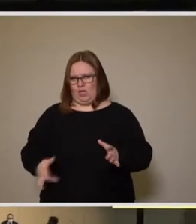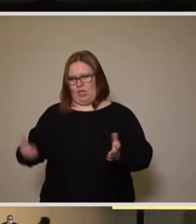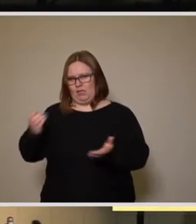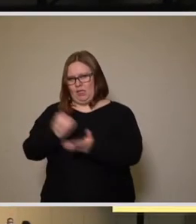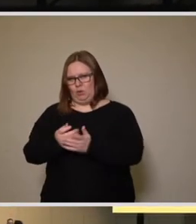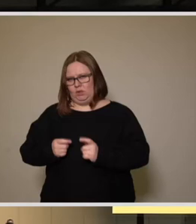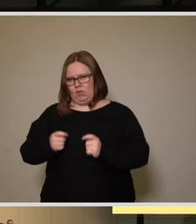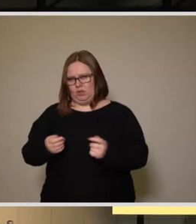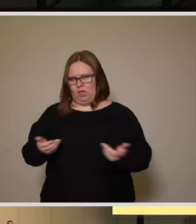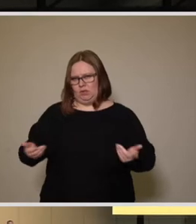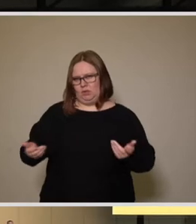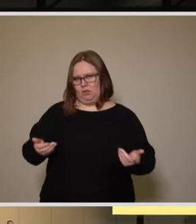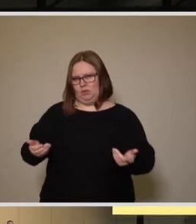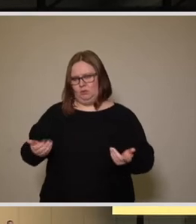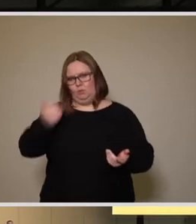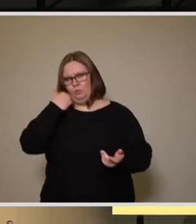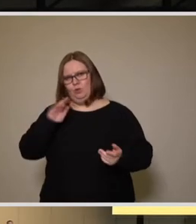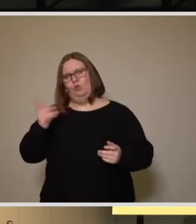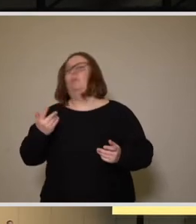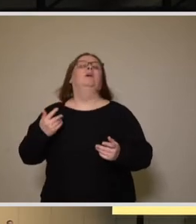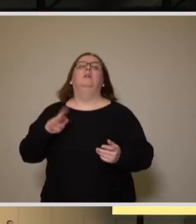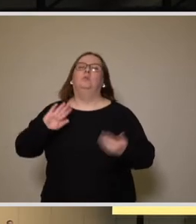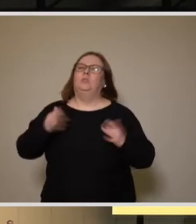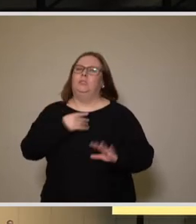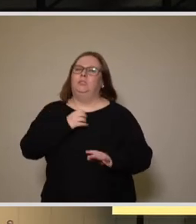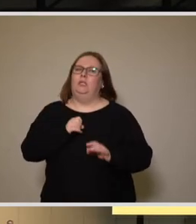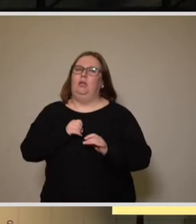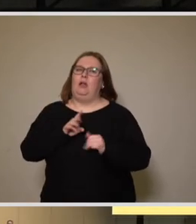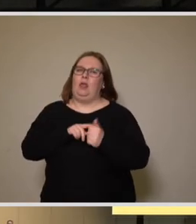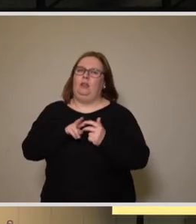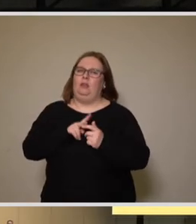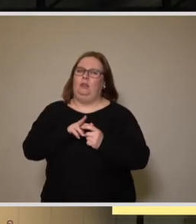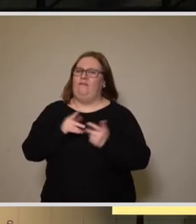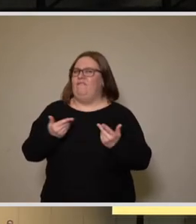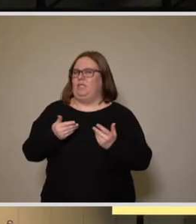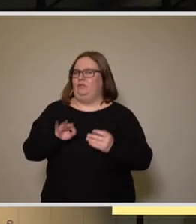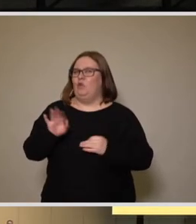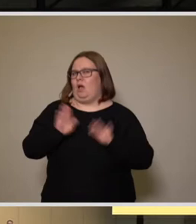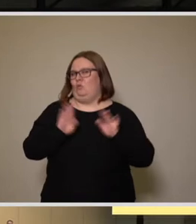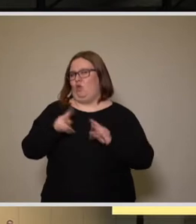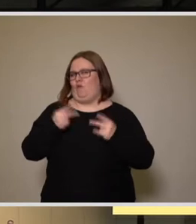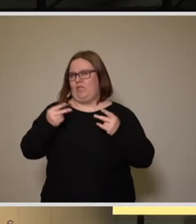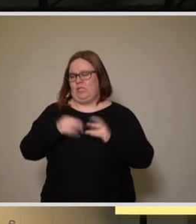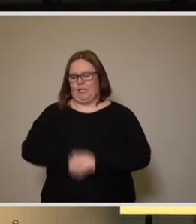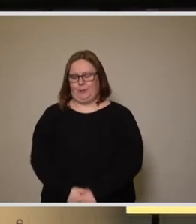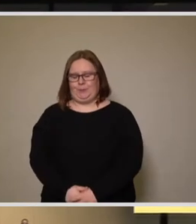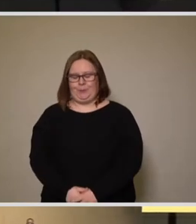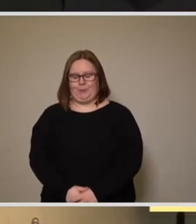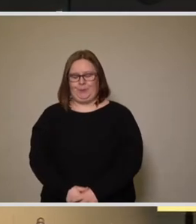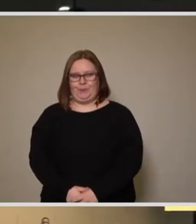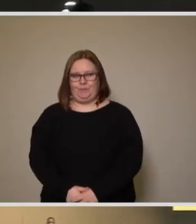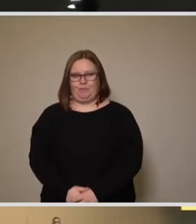Ersetzungsantrag. Wenn Sie das vielleicht in der Einbringung noch mal deutlich machen, weil es ja fürs Abstimmungsverfahren dann relevant ist. Bitte